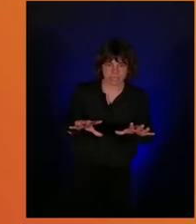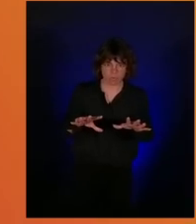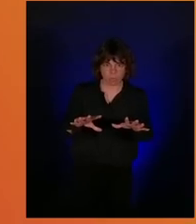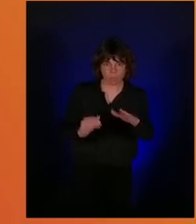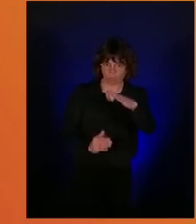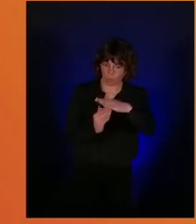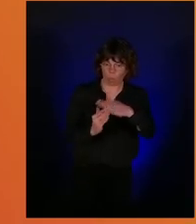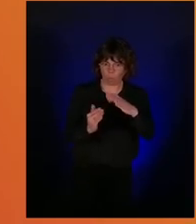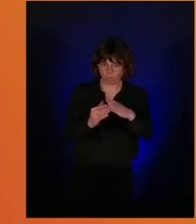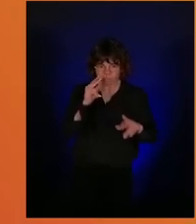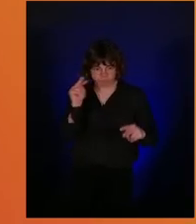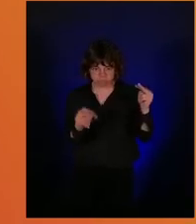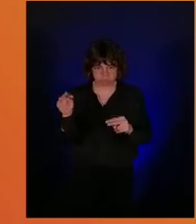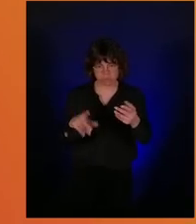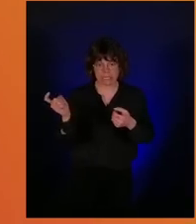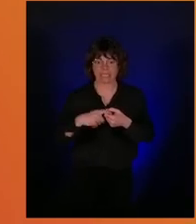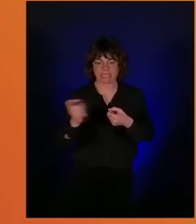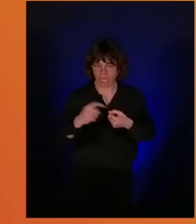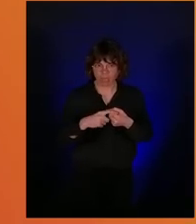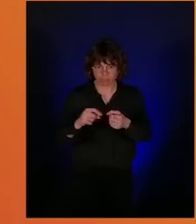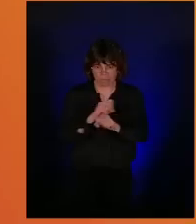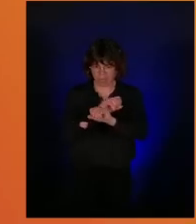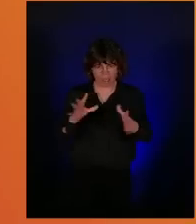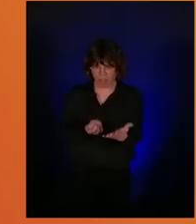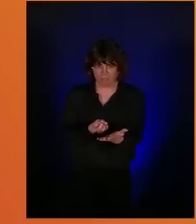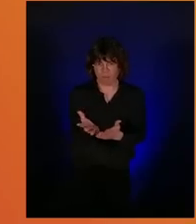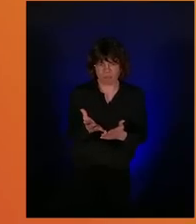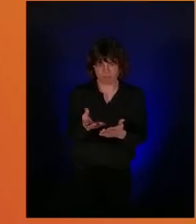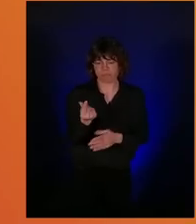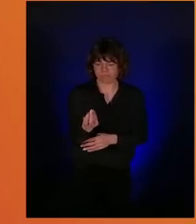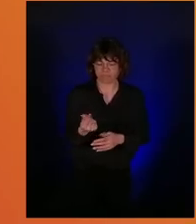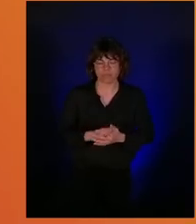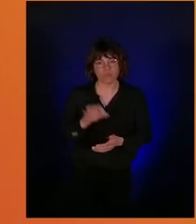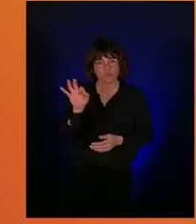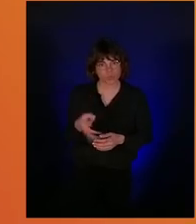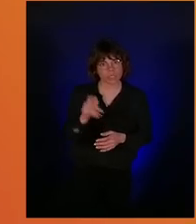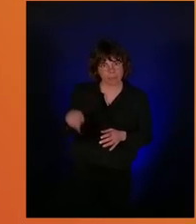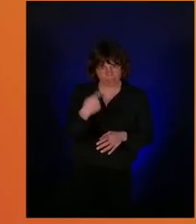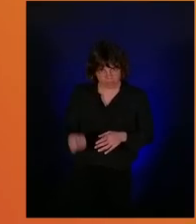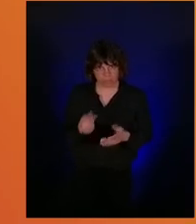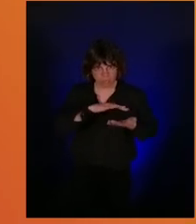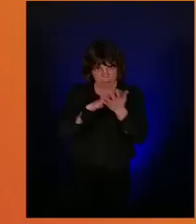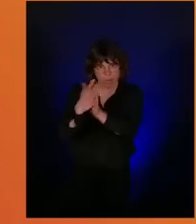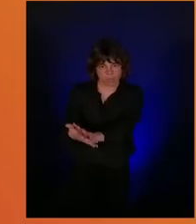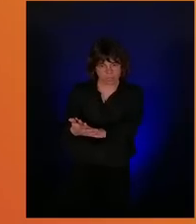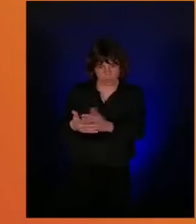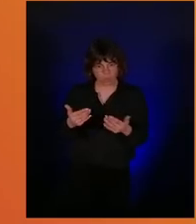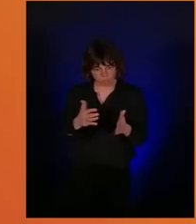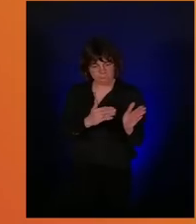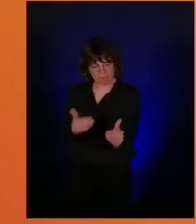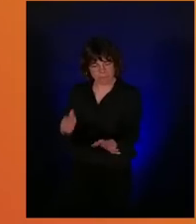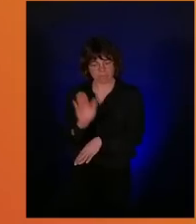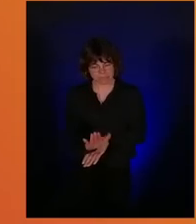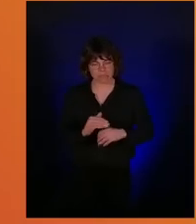comptes de nos syndicats sur la transparence financière. Bien que des améliorations aient été réalisées dans ce domaine,